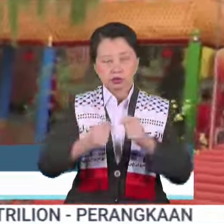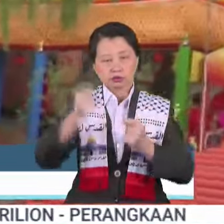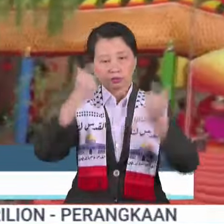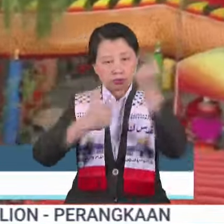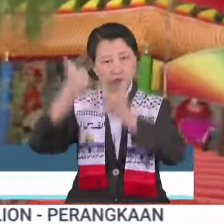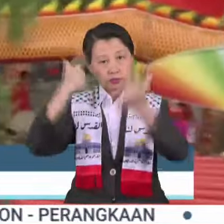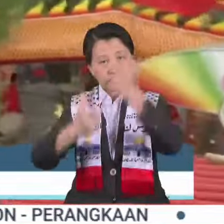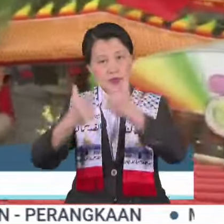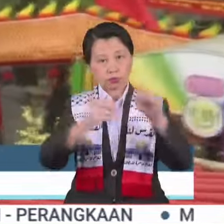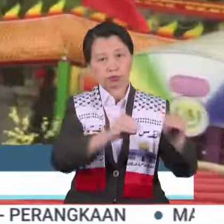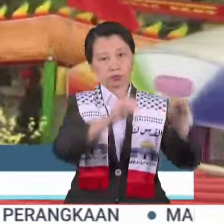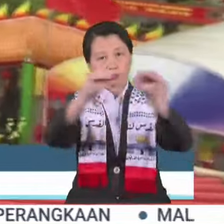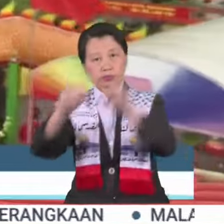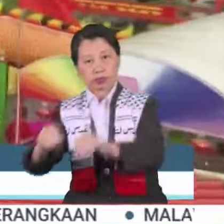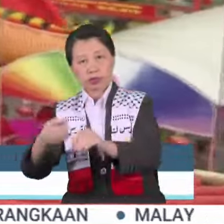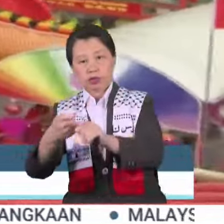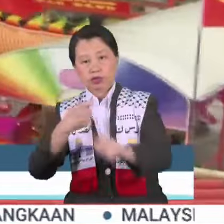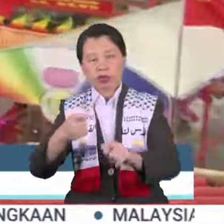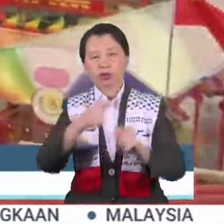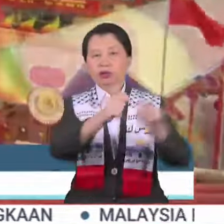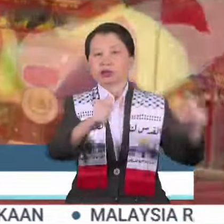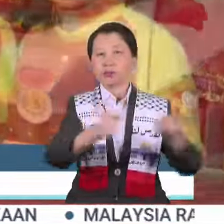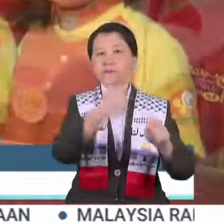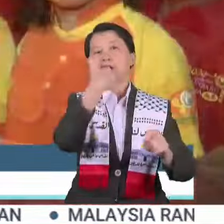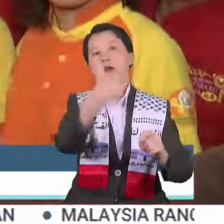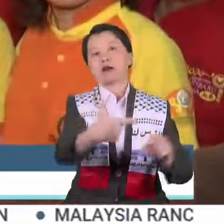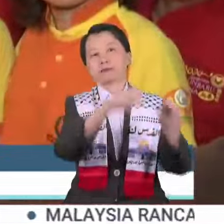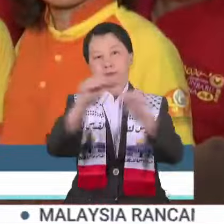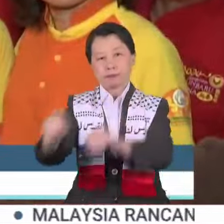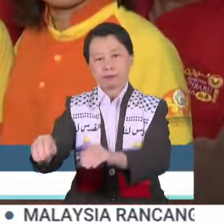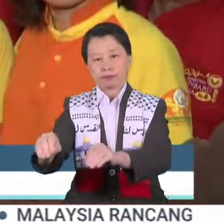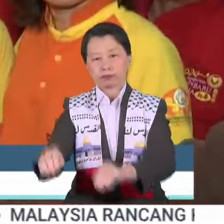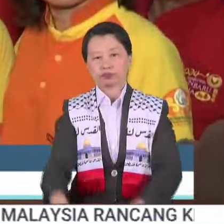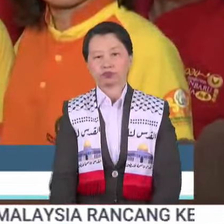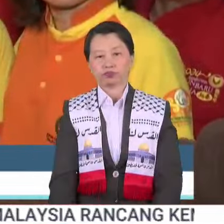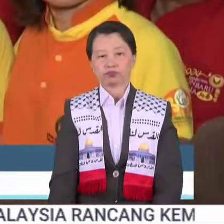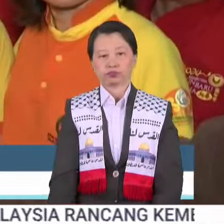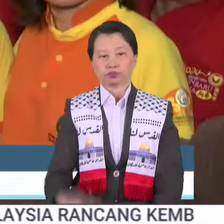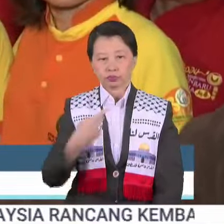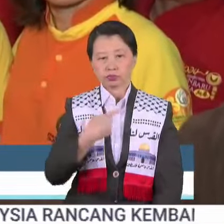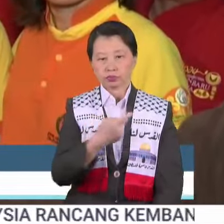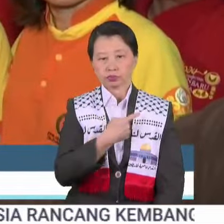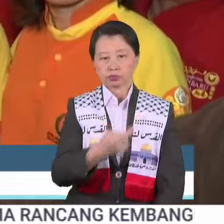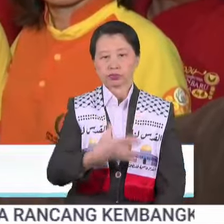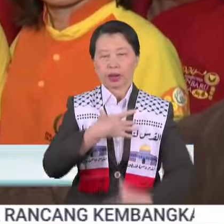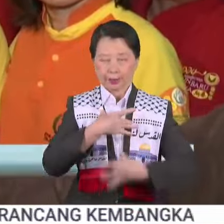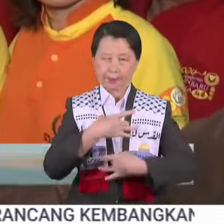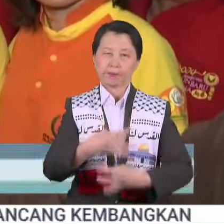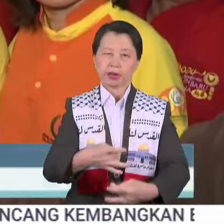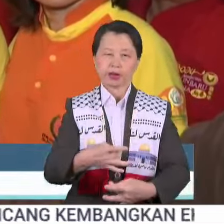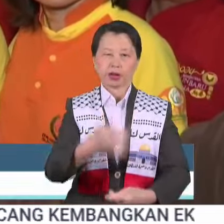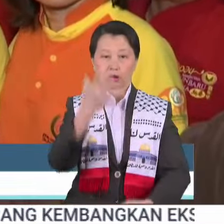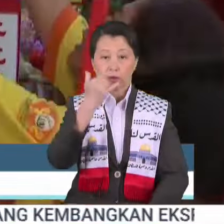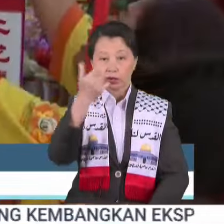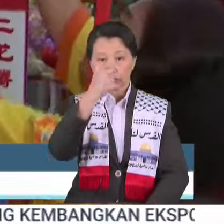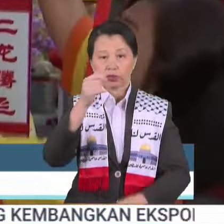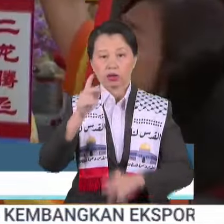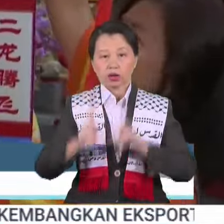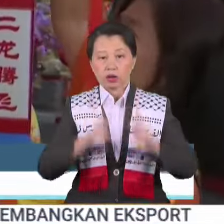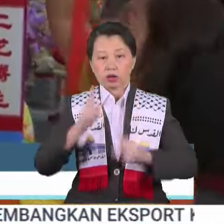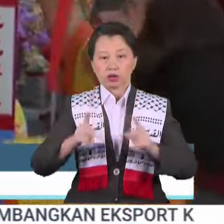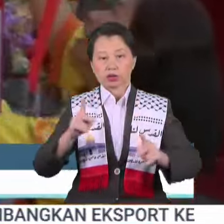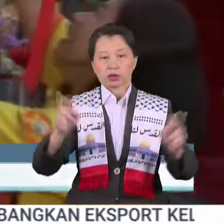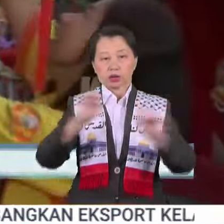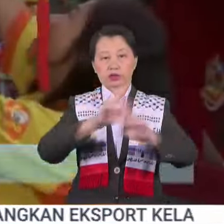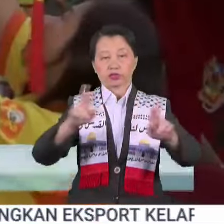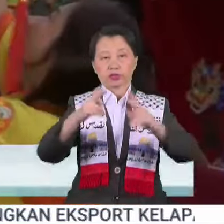berkenaan yang berpindah dari tempat lama. Kita cakap kita minatlah, pasal kalangan kita buat siap